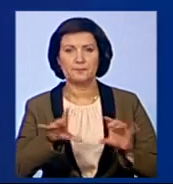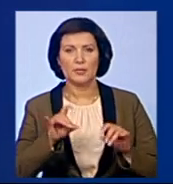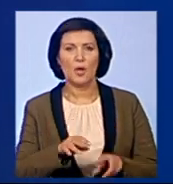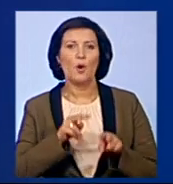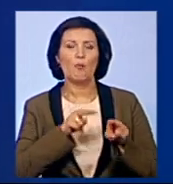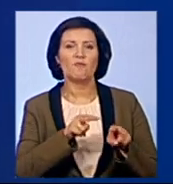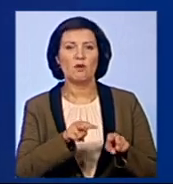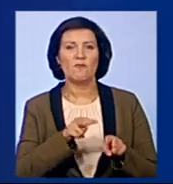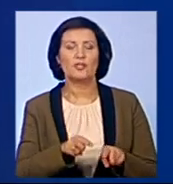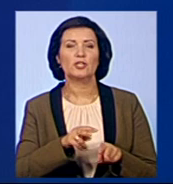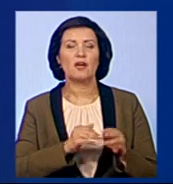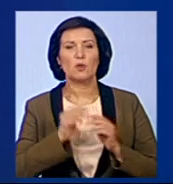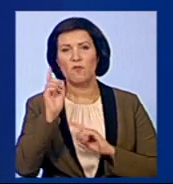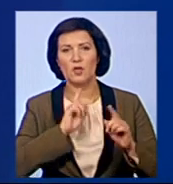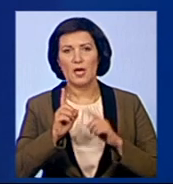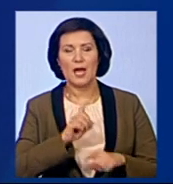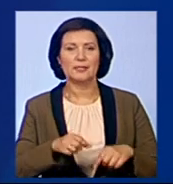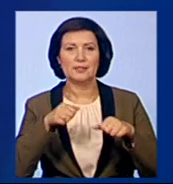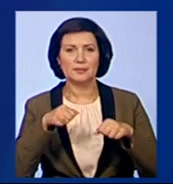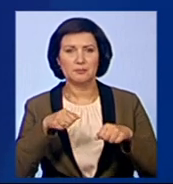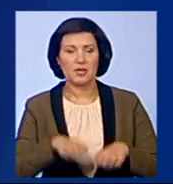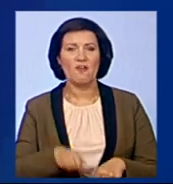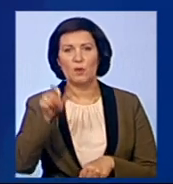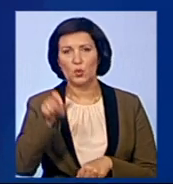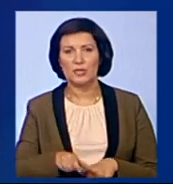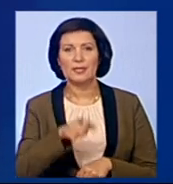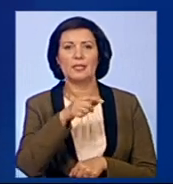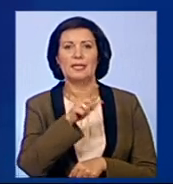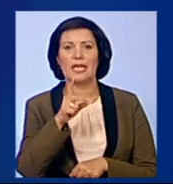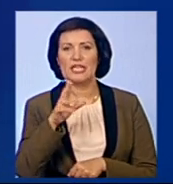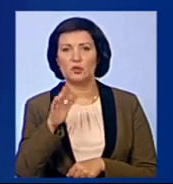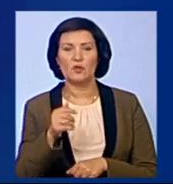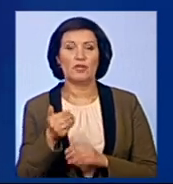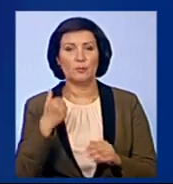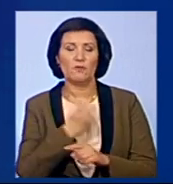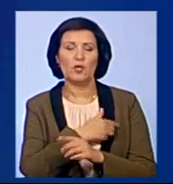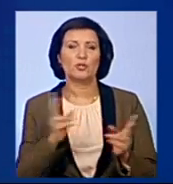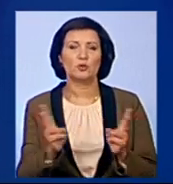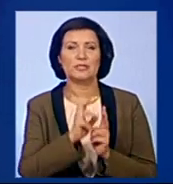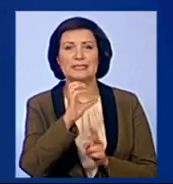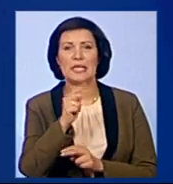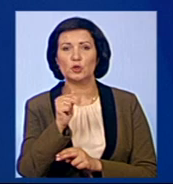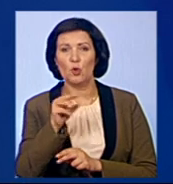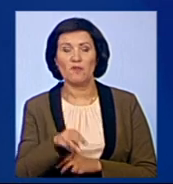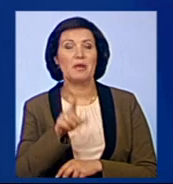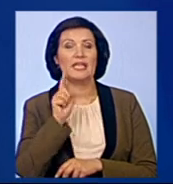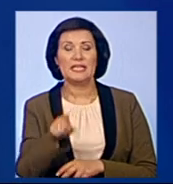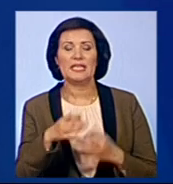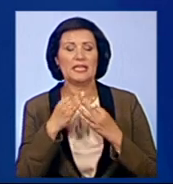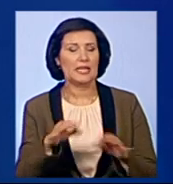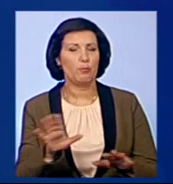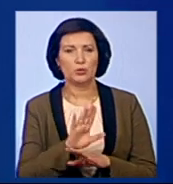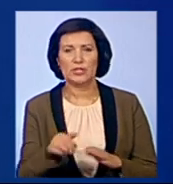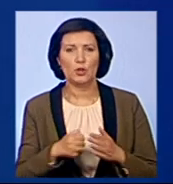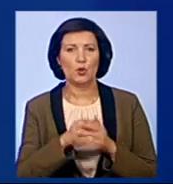уповноважена Верховної Ради України з прав людини Людмила Денісова. Напередодні вона намагалася зустрітися з Олегом Сенцовим, утім її не пустили до